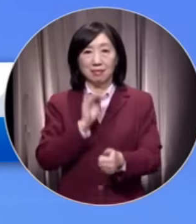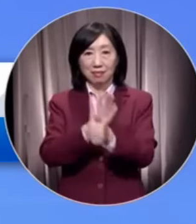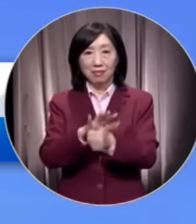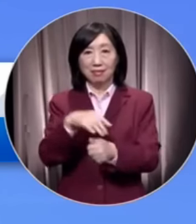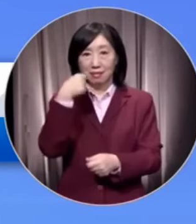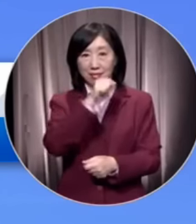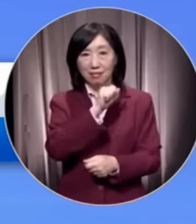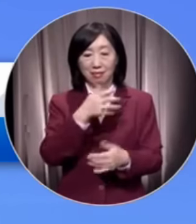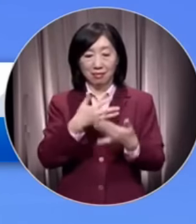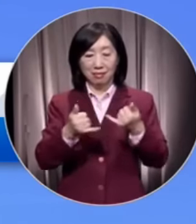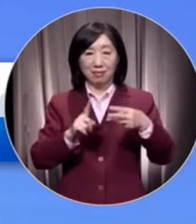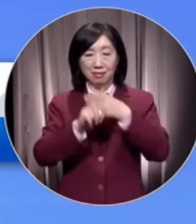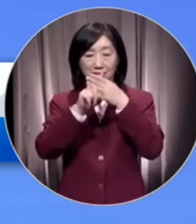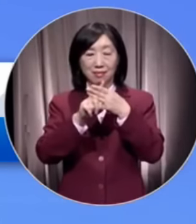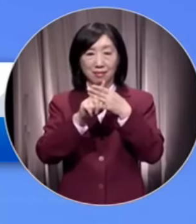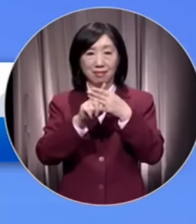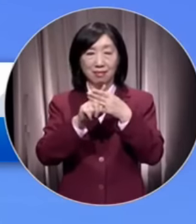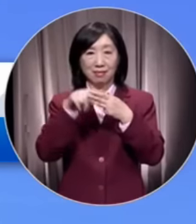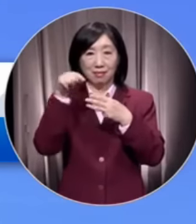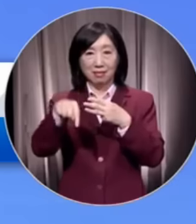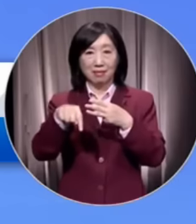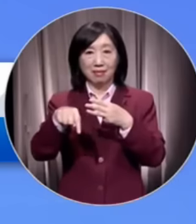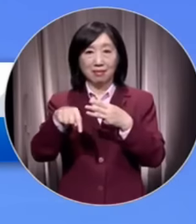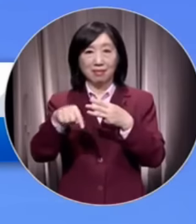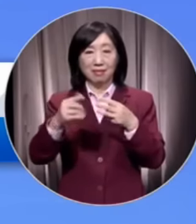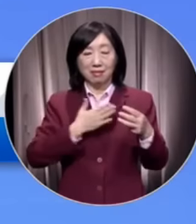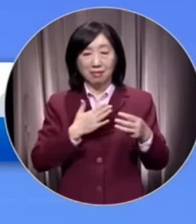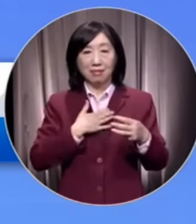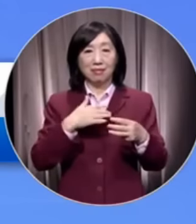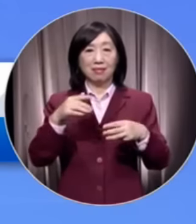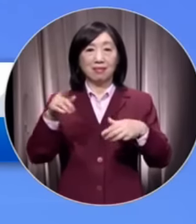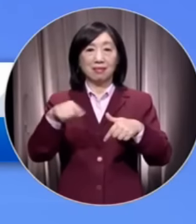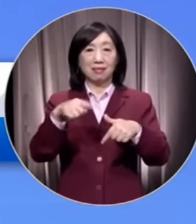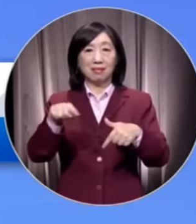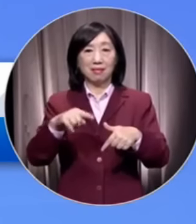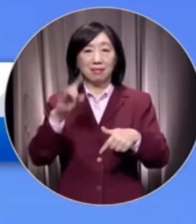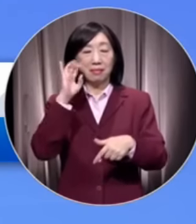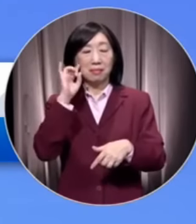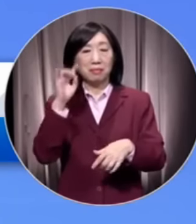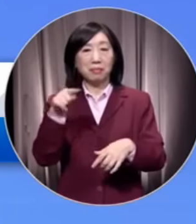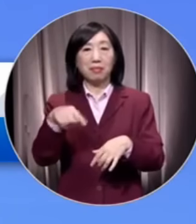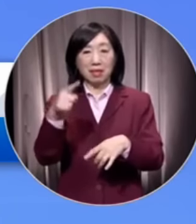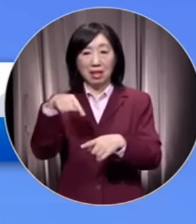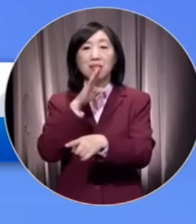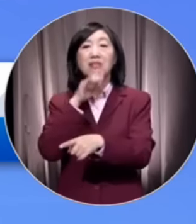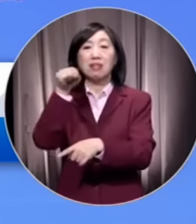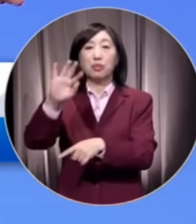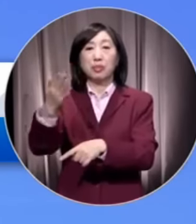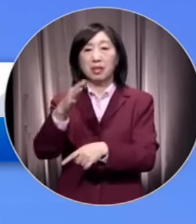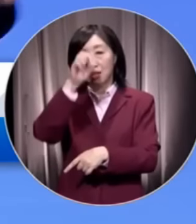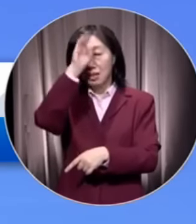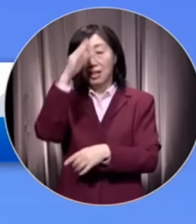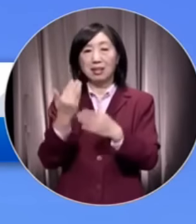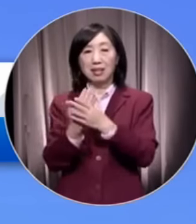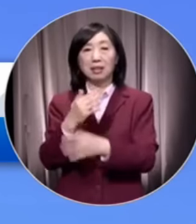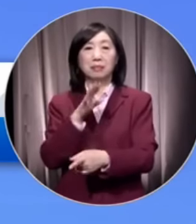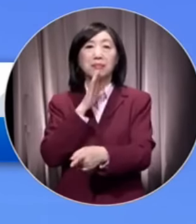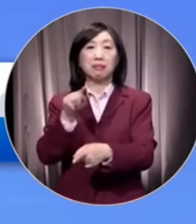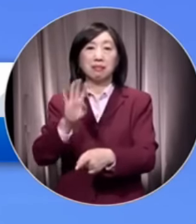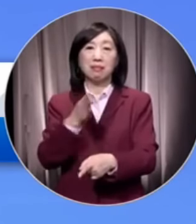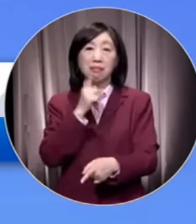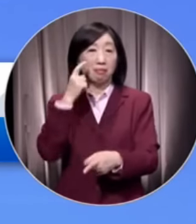的民主本土化创造，但是好像你们不太重视这个党